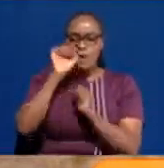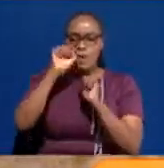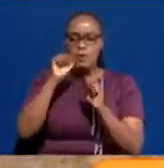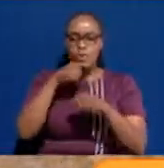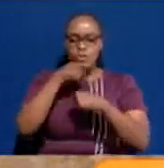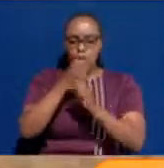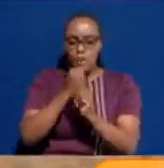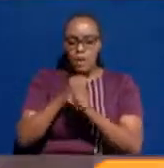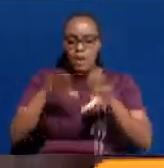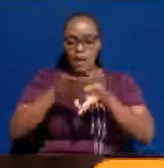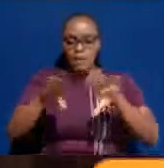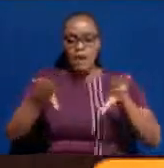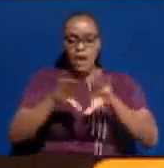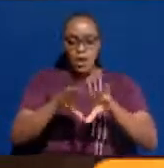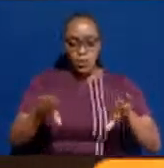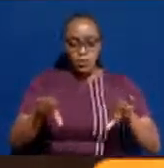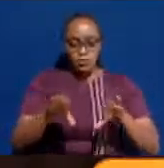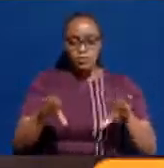pasua.